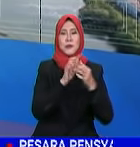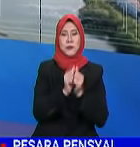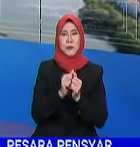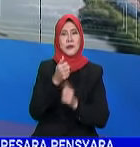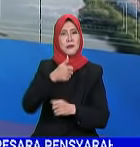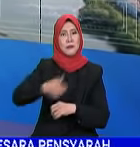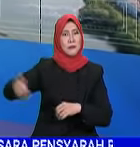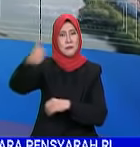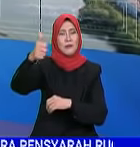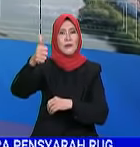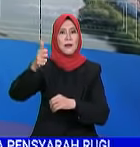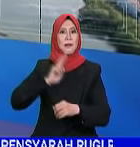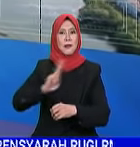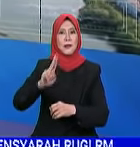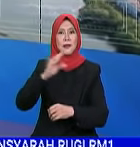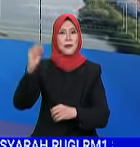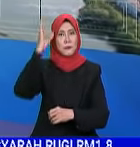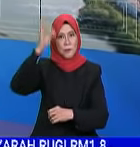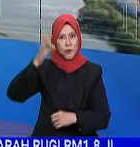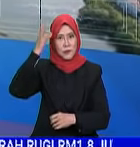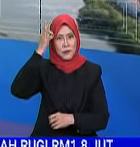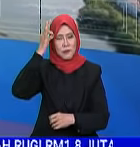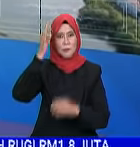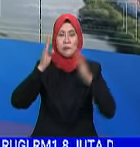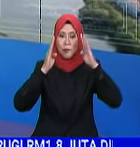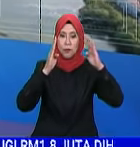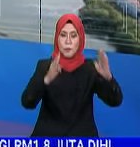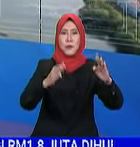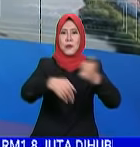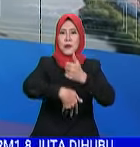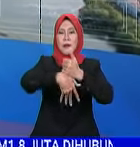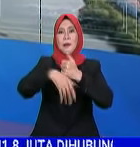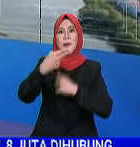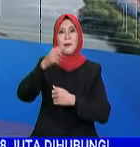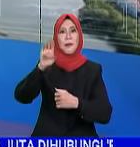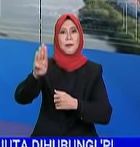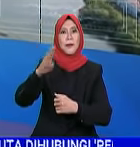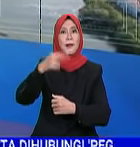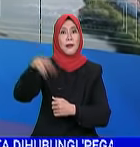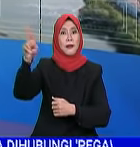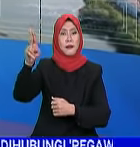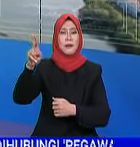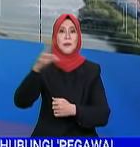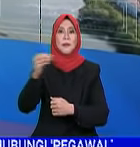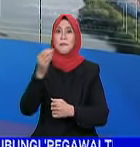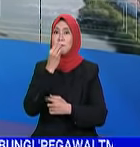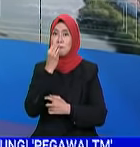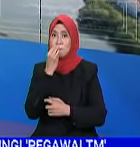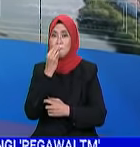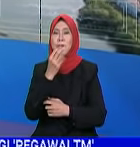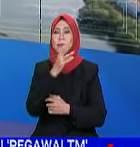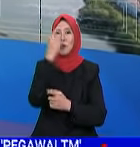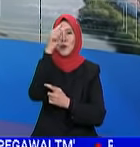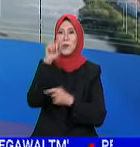badan-badan agama negeri dan persekutuan, khususnya menumpukan kepada hub halal berfokuskan produktiviti makanan